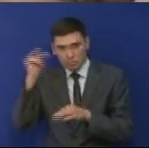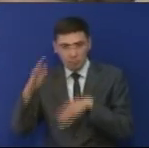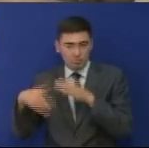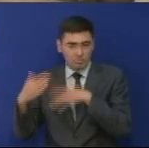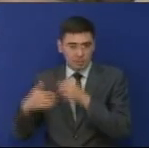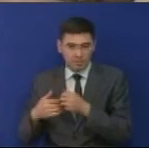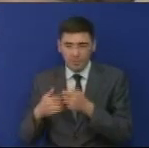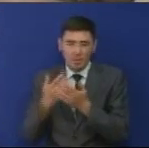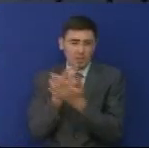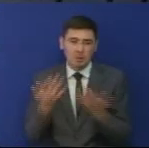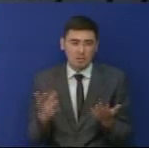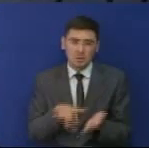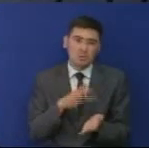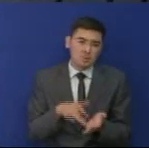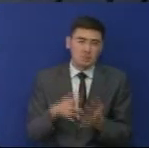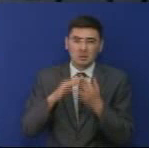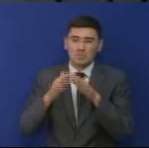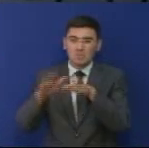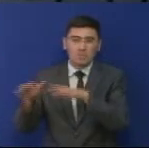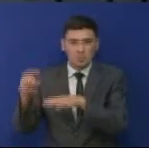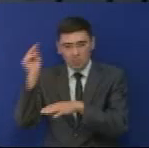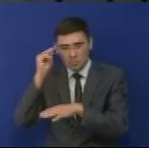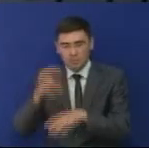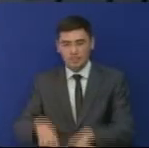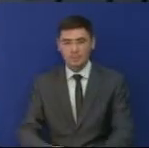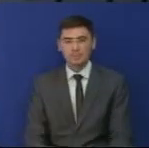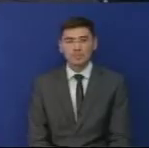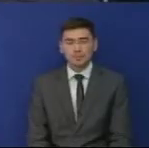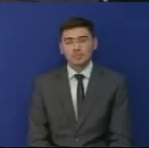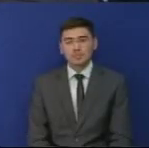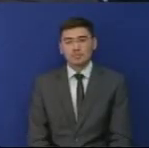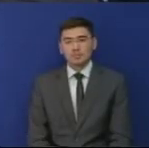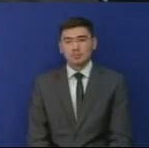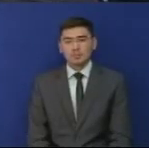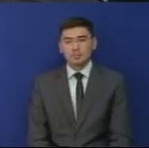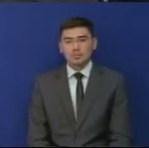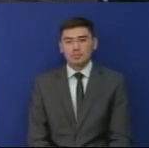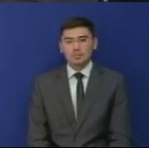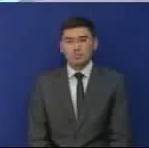проводятся на базе различных городских и сельских школ. Самат Секенов, Ернур Калелов,